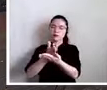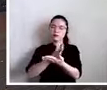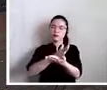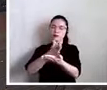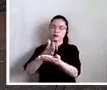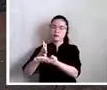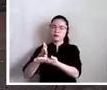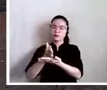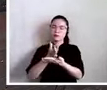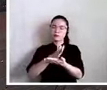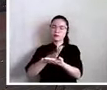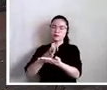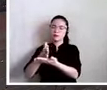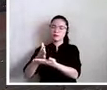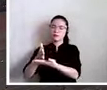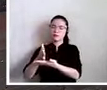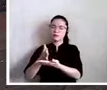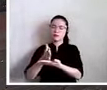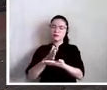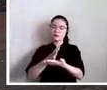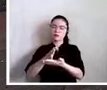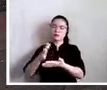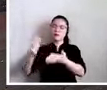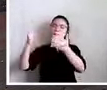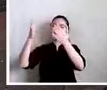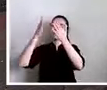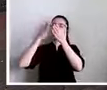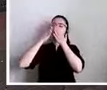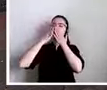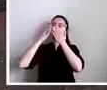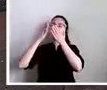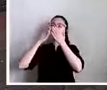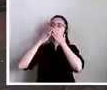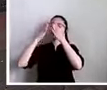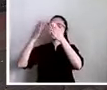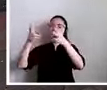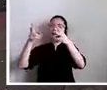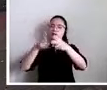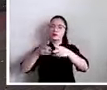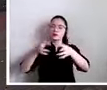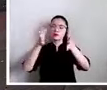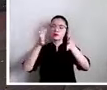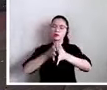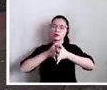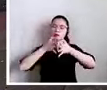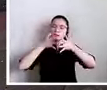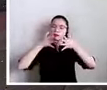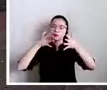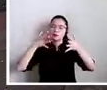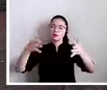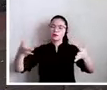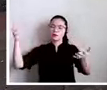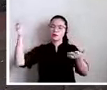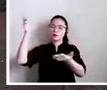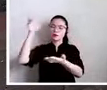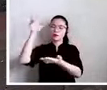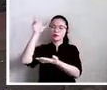ipaambin dagaan salamat kung sinyo sa tunin niyo